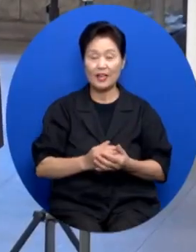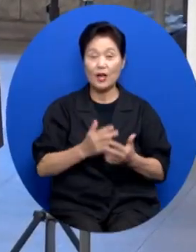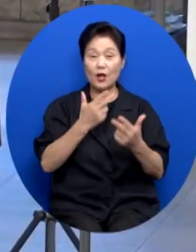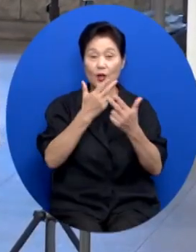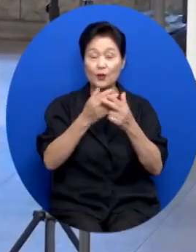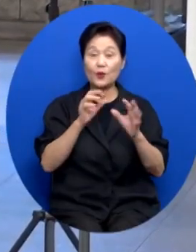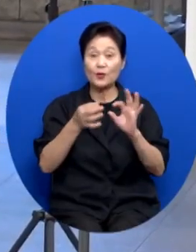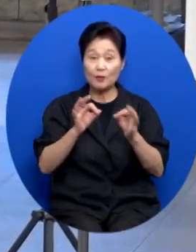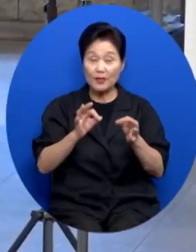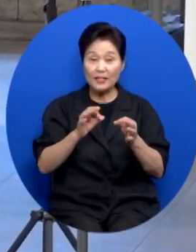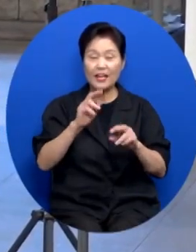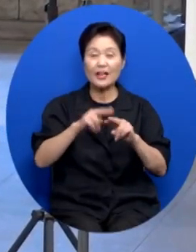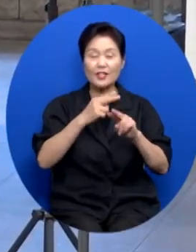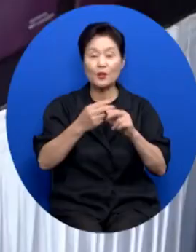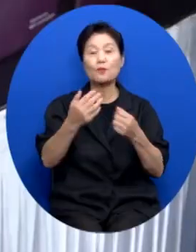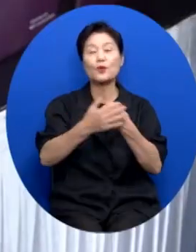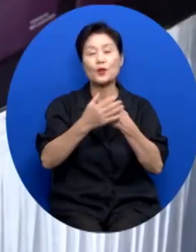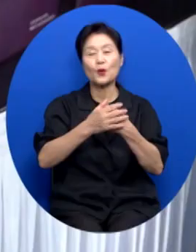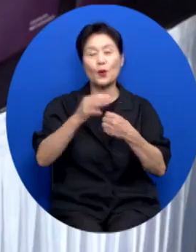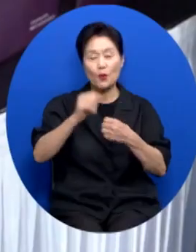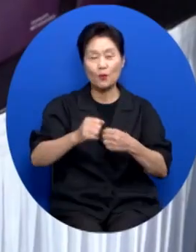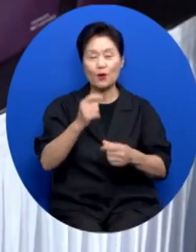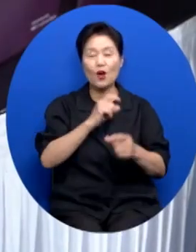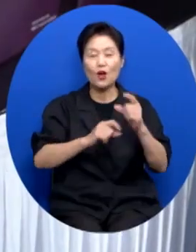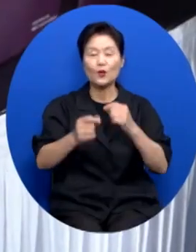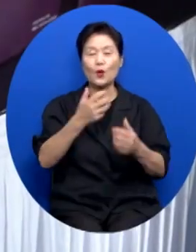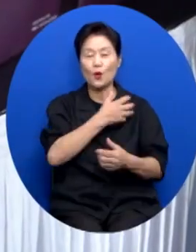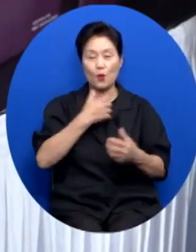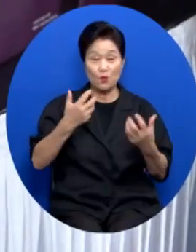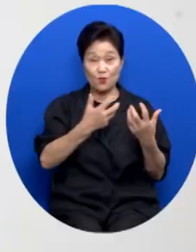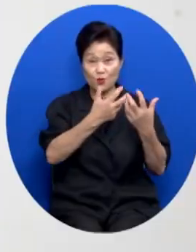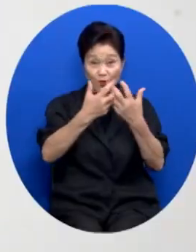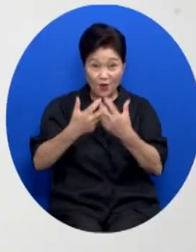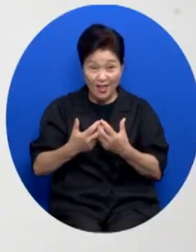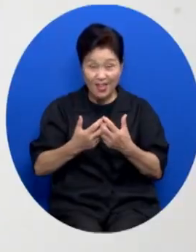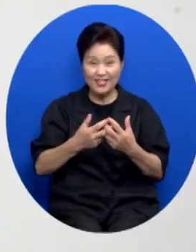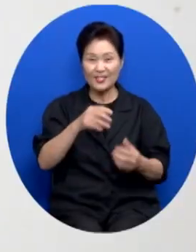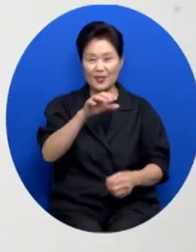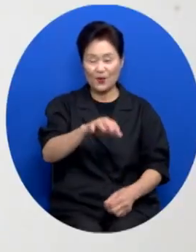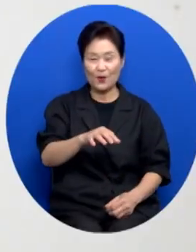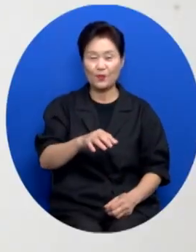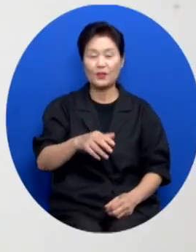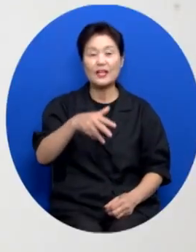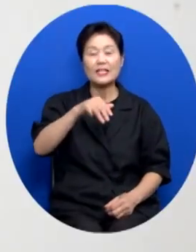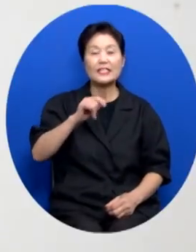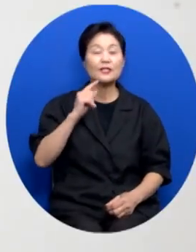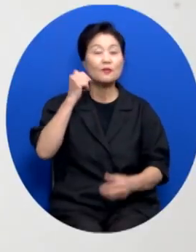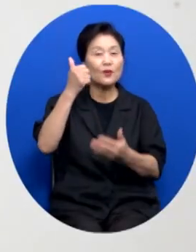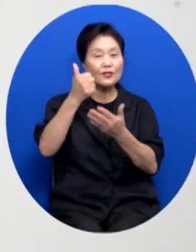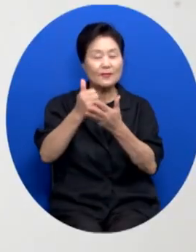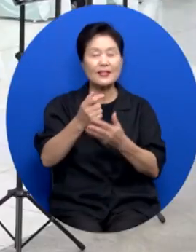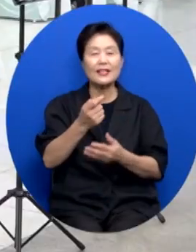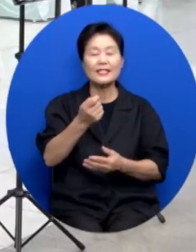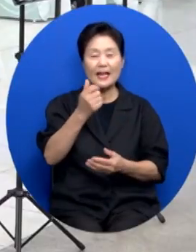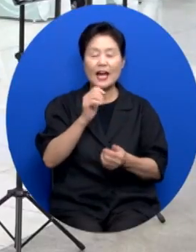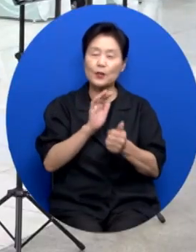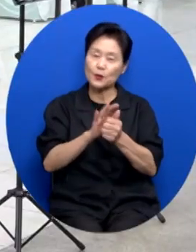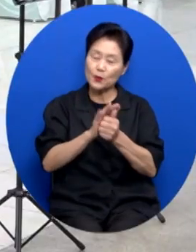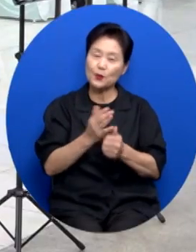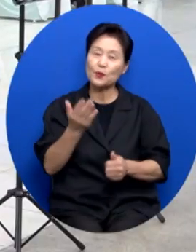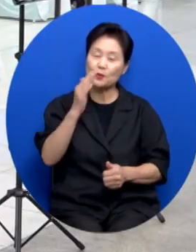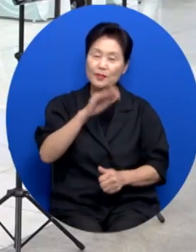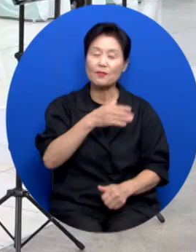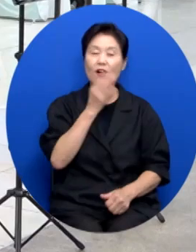서울본부의 선물 지원으로 풍성해진 행사에서 성락선결교회 지형은 목사는 작은 섬김이지만 어르신들이